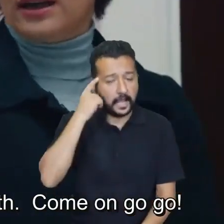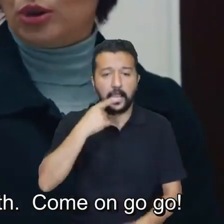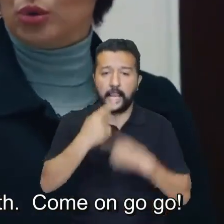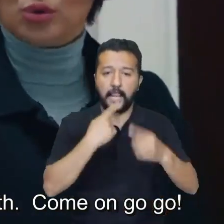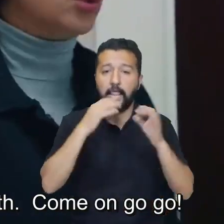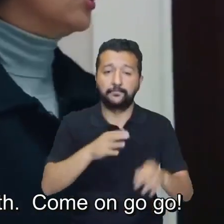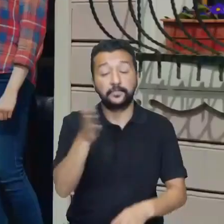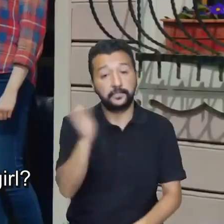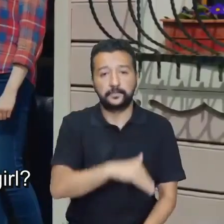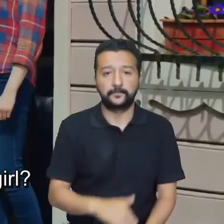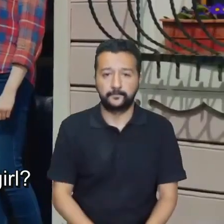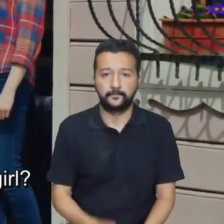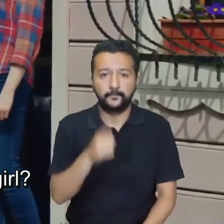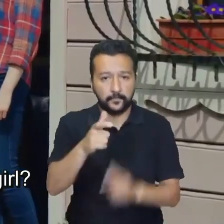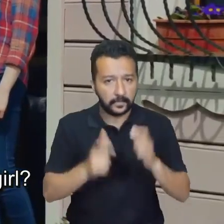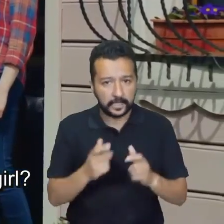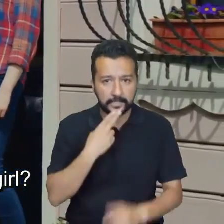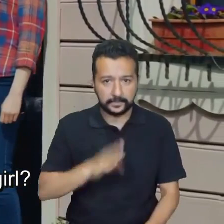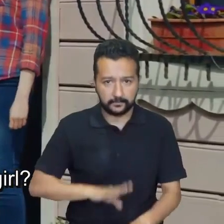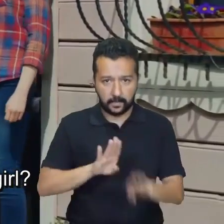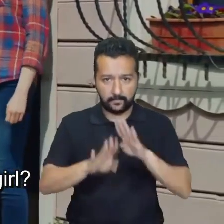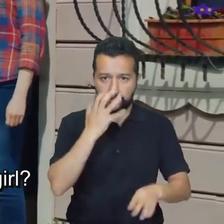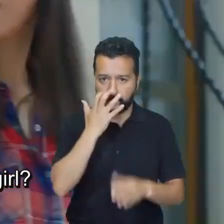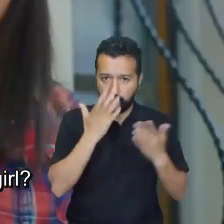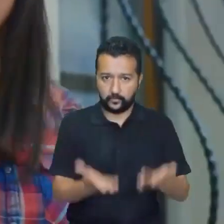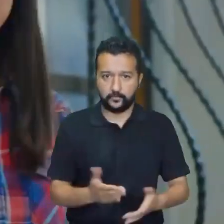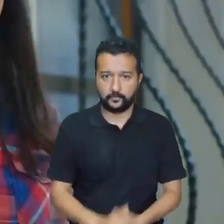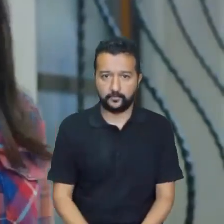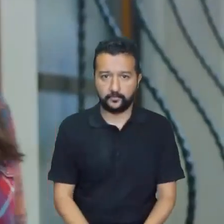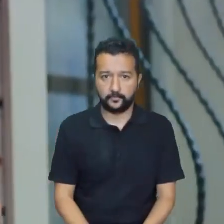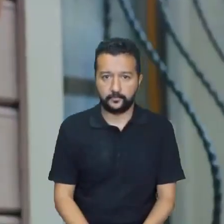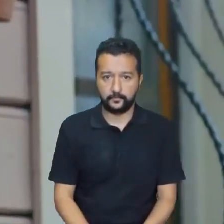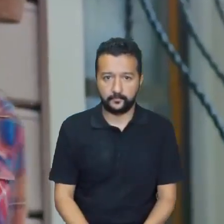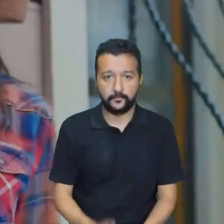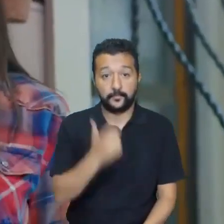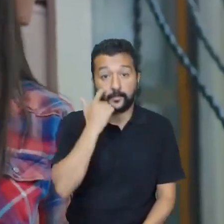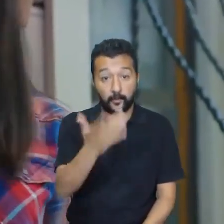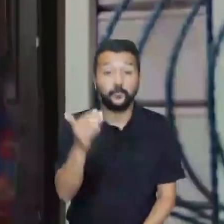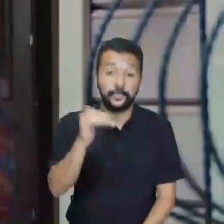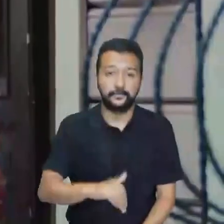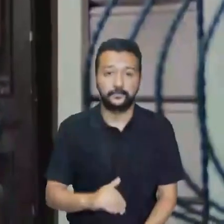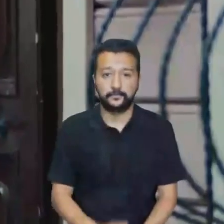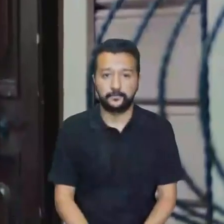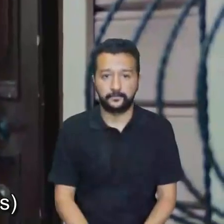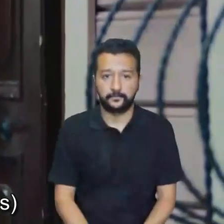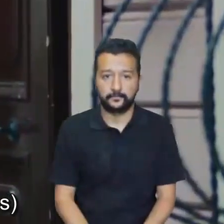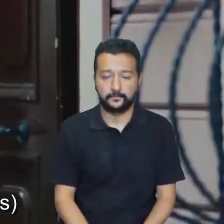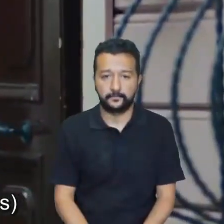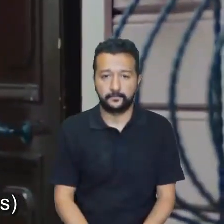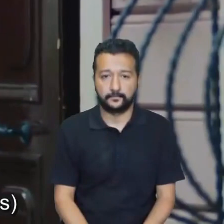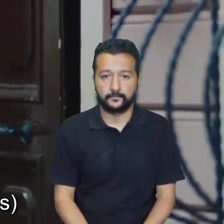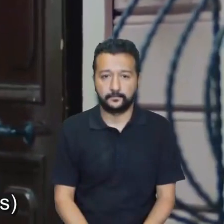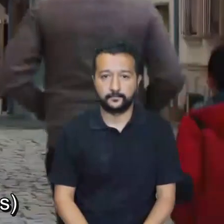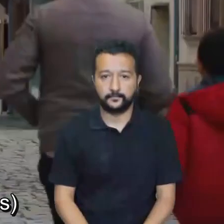ağzında. Hadi yürü yürü. Nerede kaldın kızım? Kapıda kaldık ya. İttirip içeri girdiler. Hoş geldiniz. Kız uzun boylu, kumral,